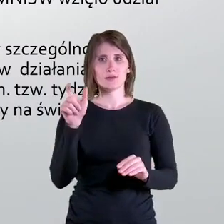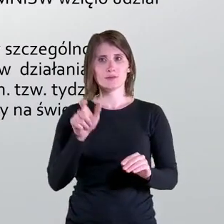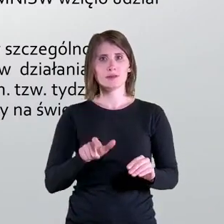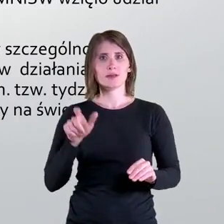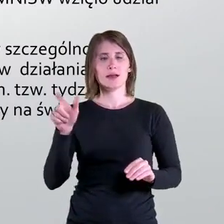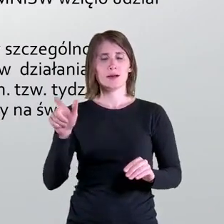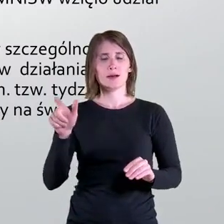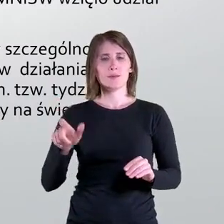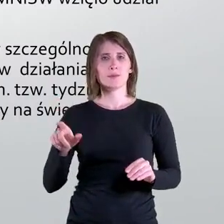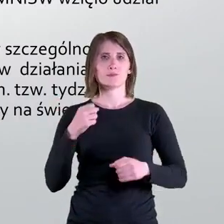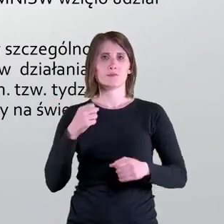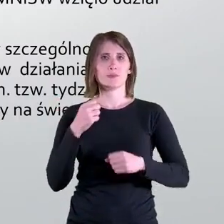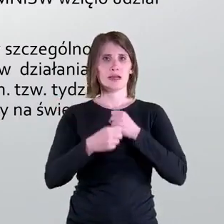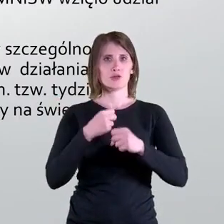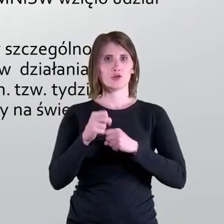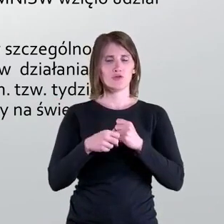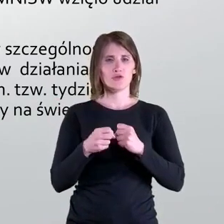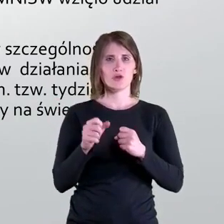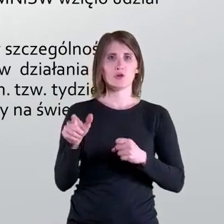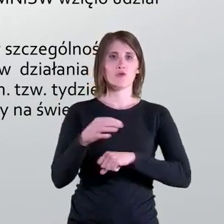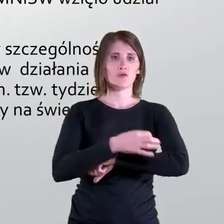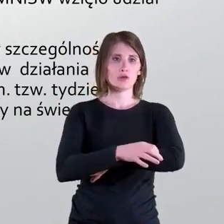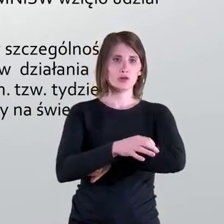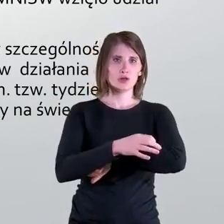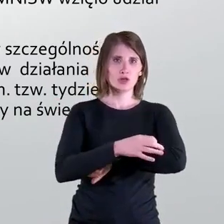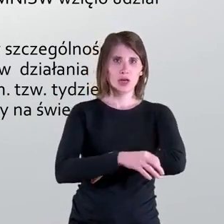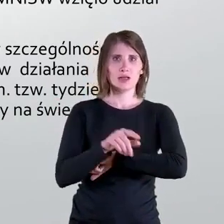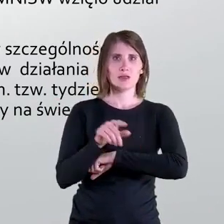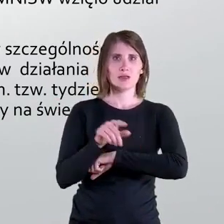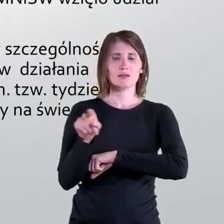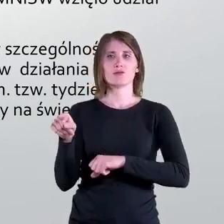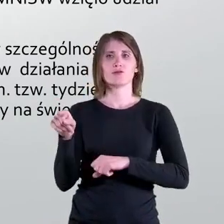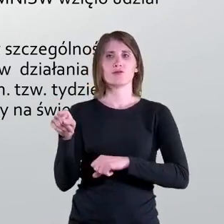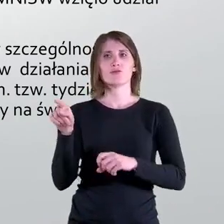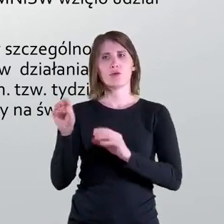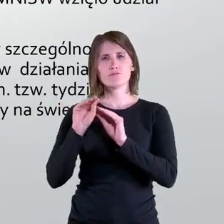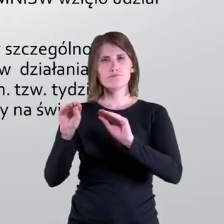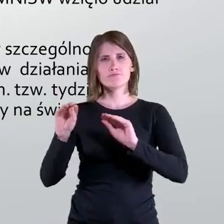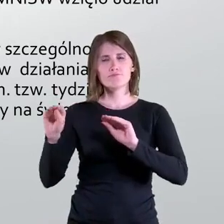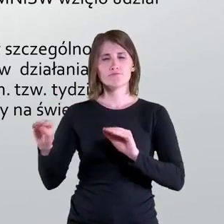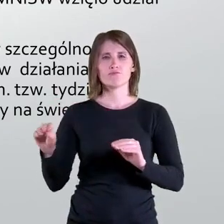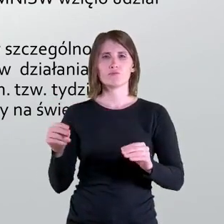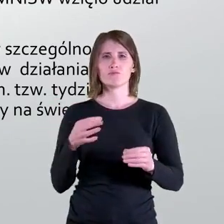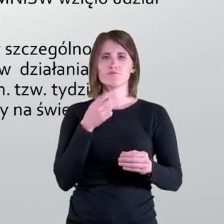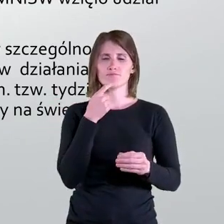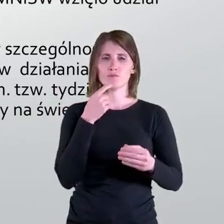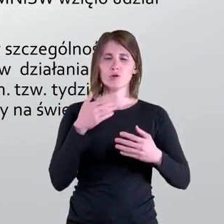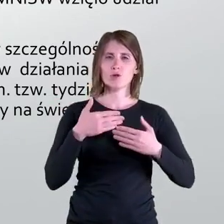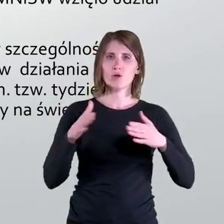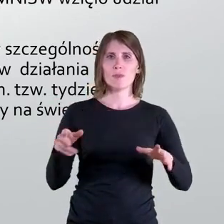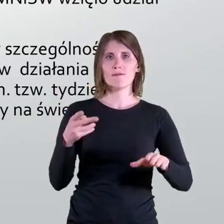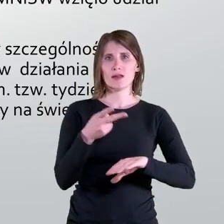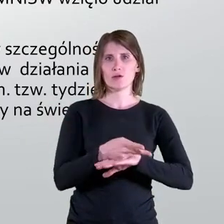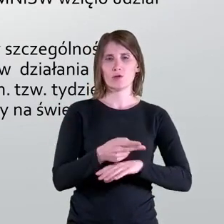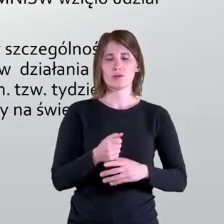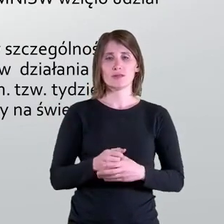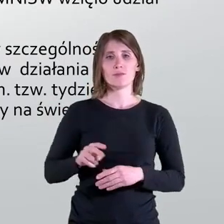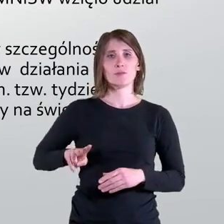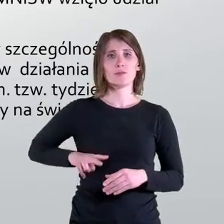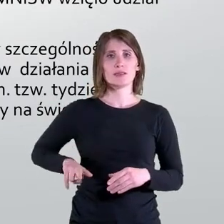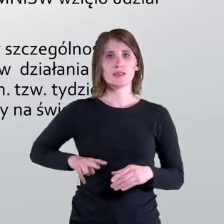jednostek naukowych uczelni w zakresie otwartego dostępu Ministerstwo